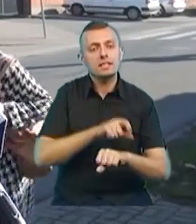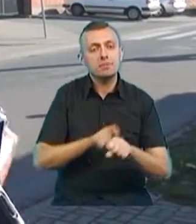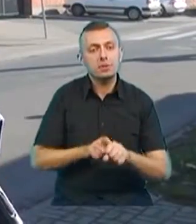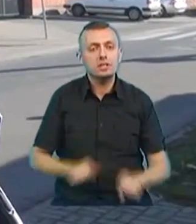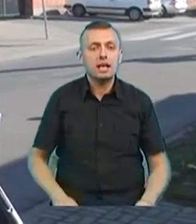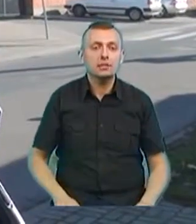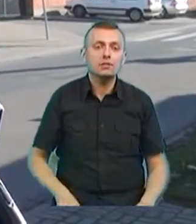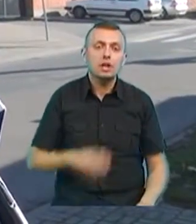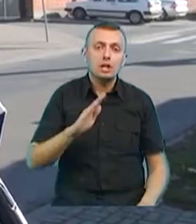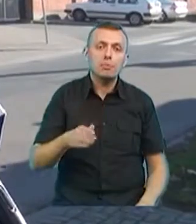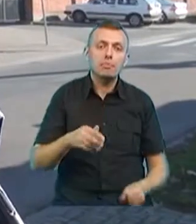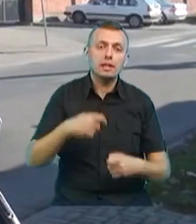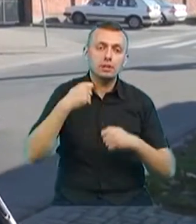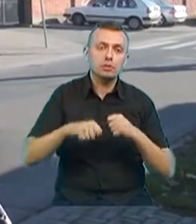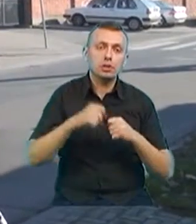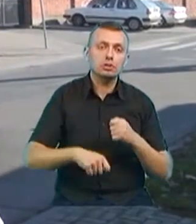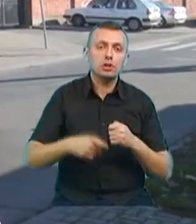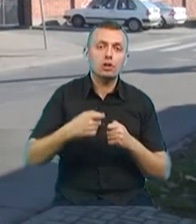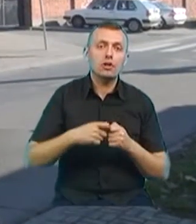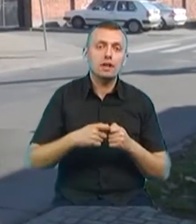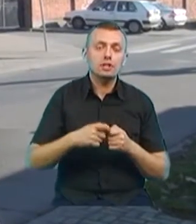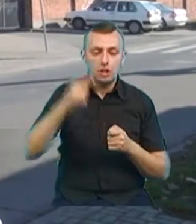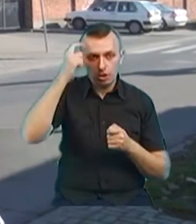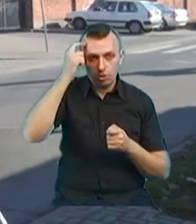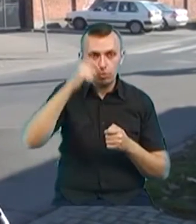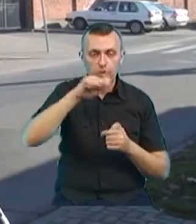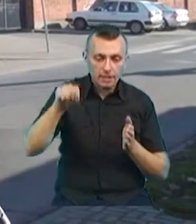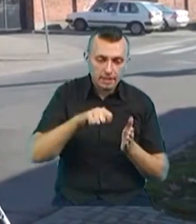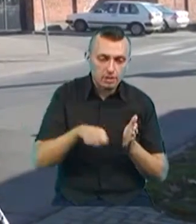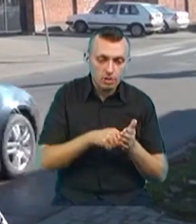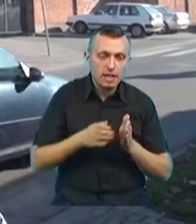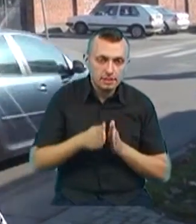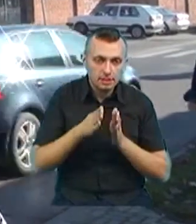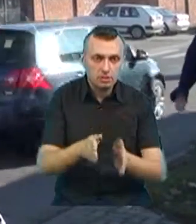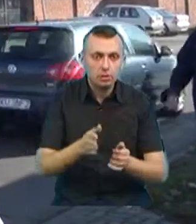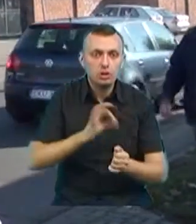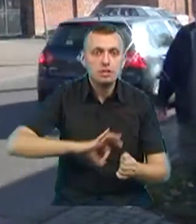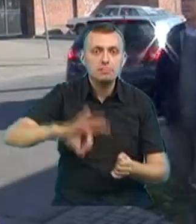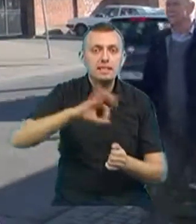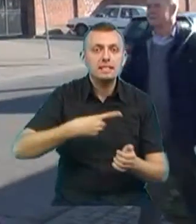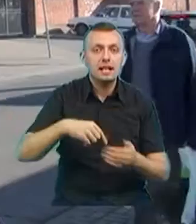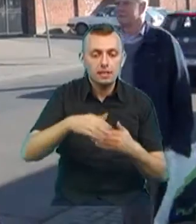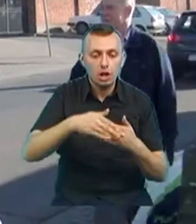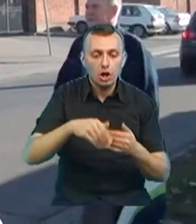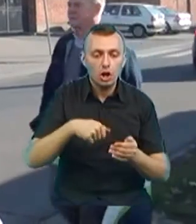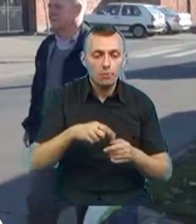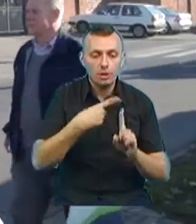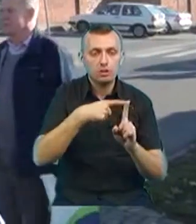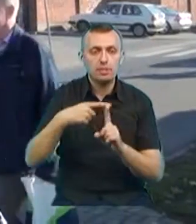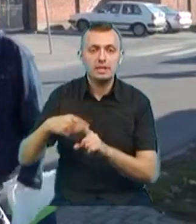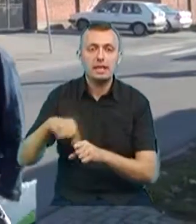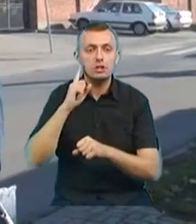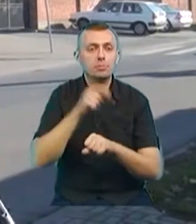Policjanci, szczególnie z Wydziału Ruchu Drogowego oraz Prewencji, będą kontrolować główne dojazdy dróg, szczególnie do cmentarzy, główne